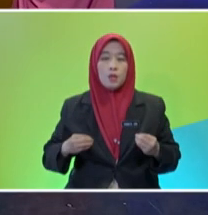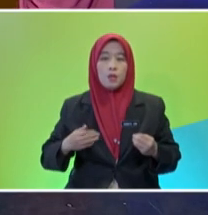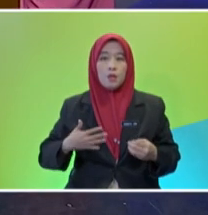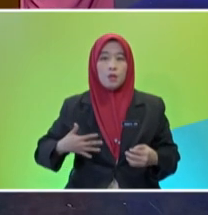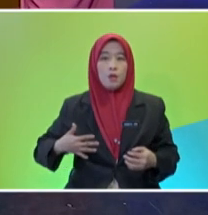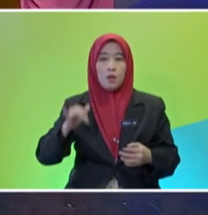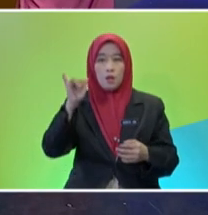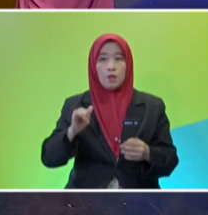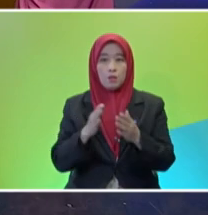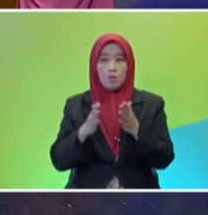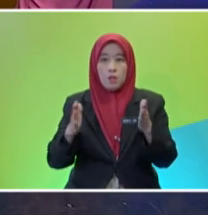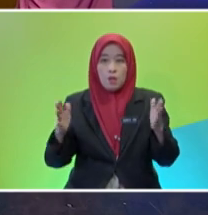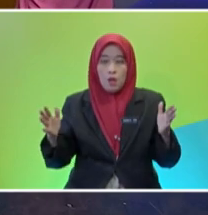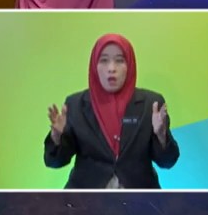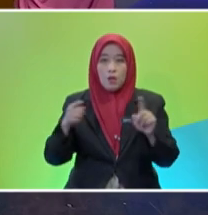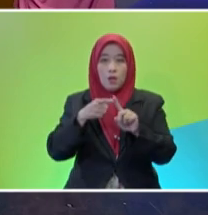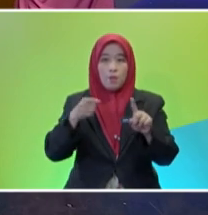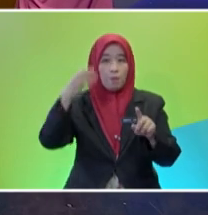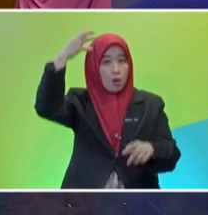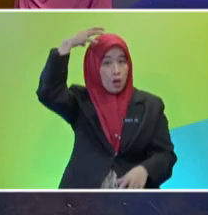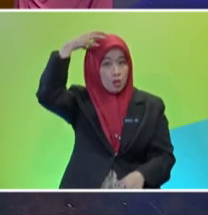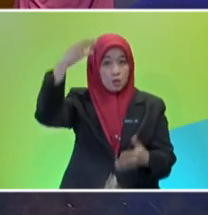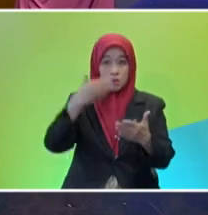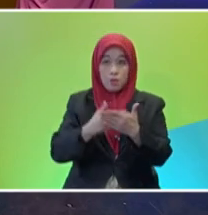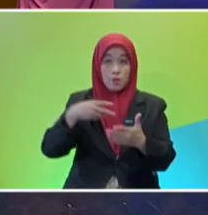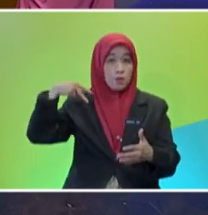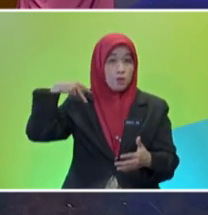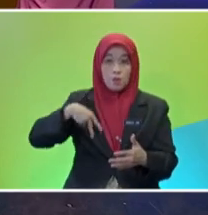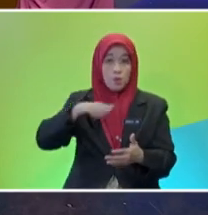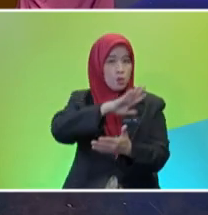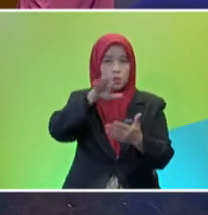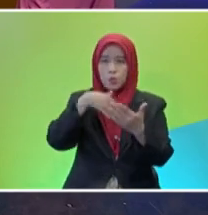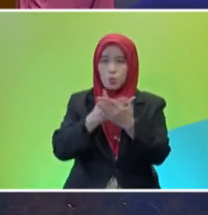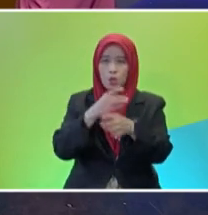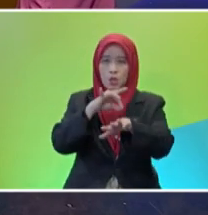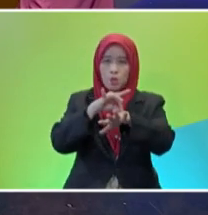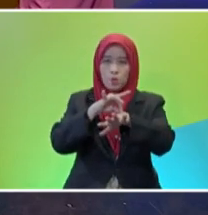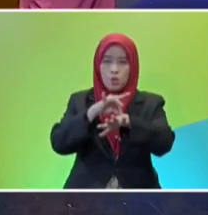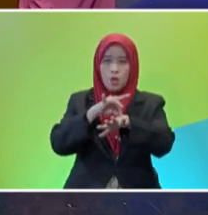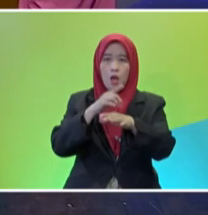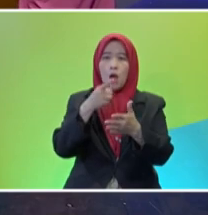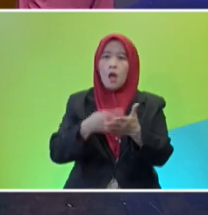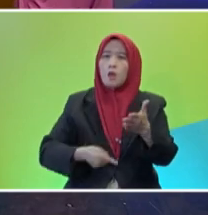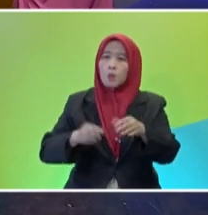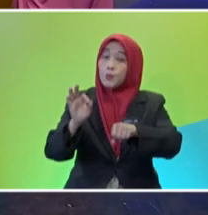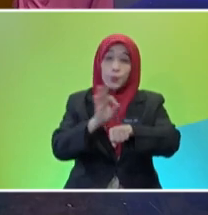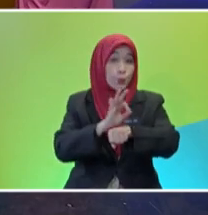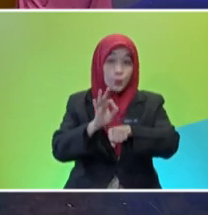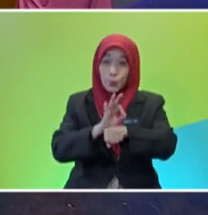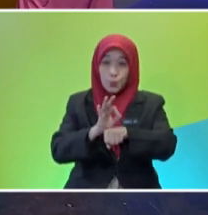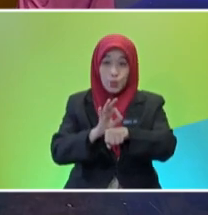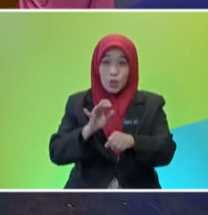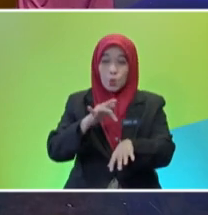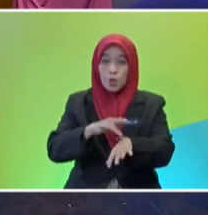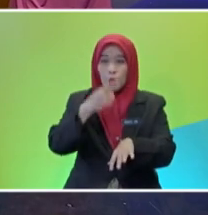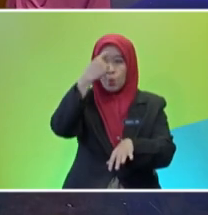badan kita. Sebab ialah cikgu, dari kepala sampai kaki semua ada kulit. Ya, sebab ini. Apa fungsinya kulit ini? Ialah untuk